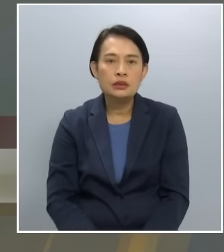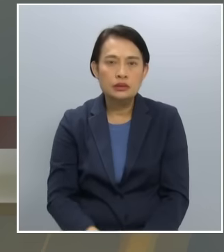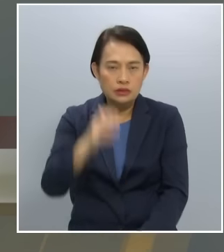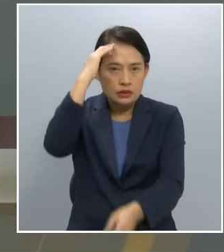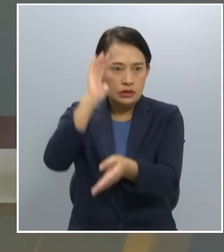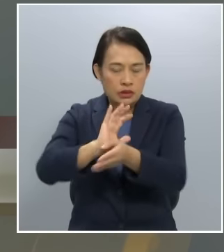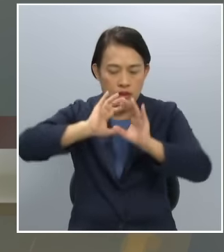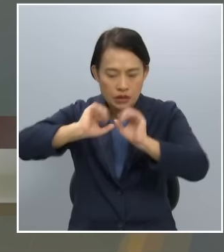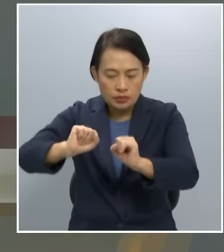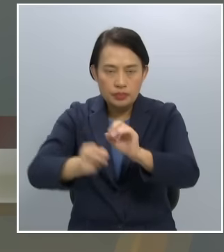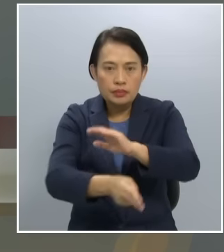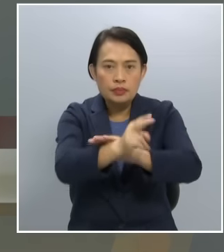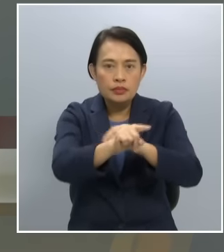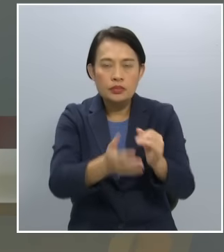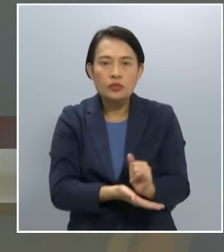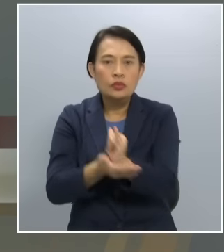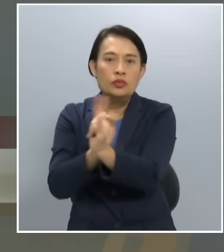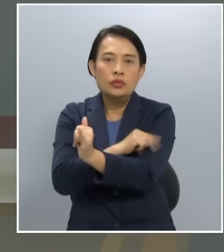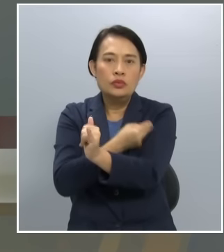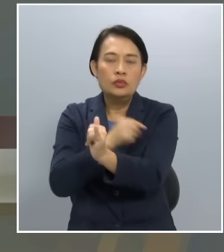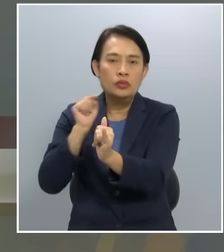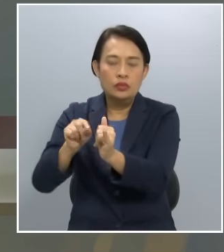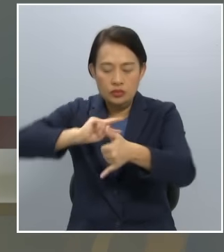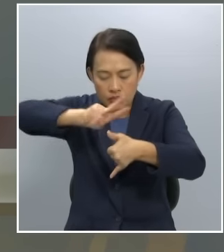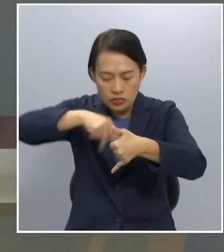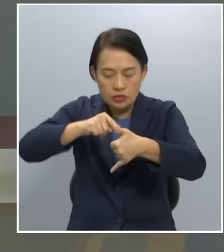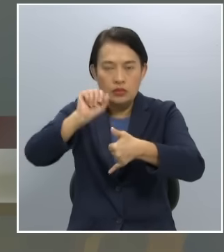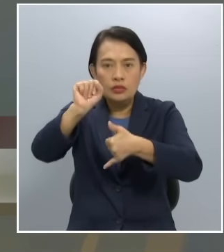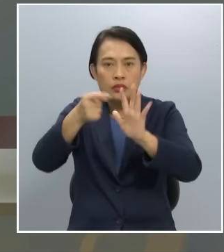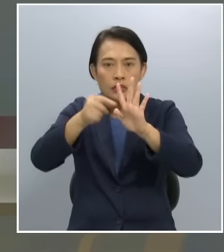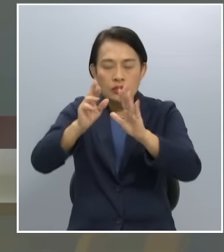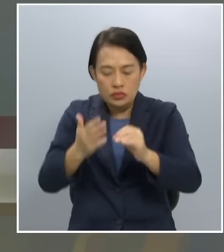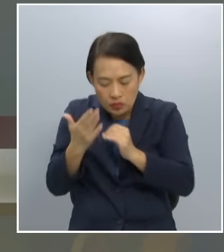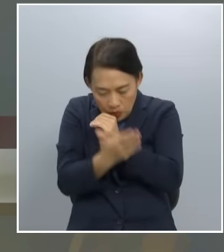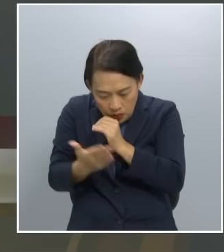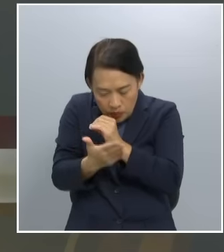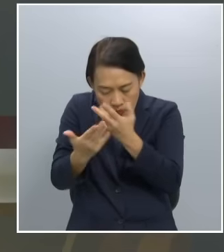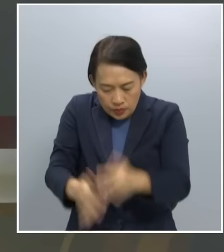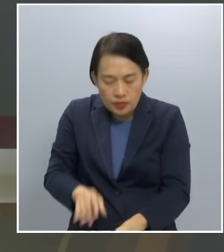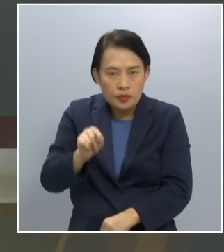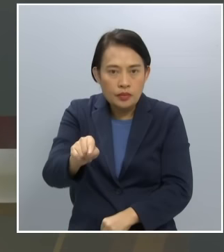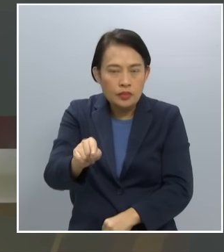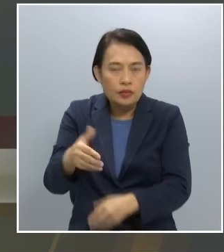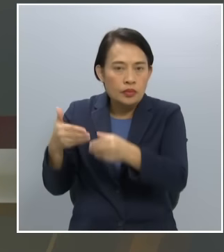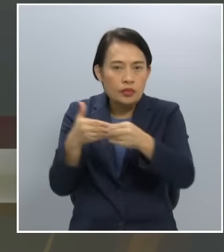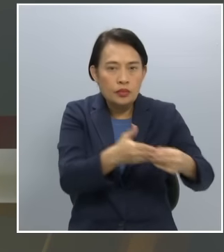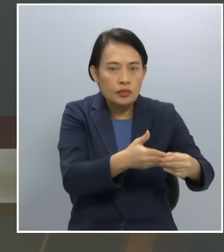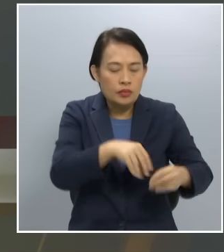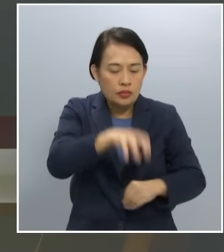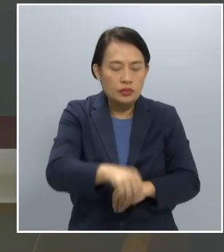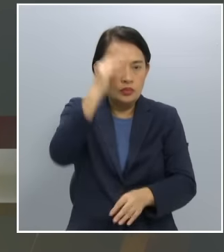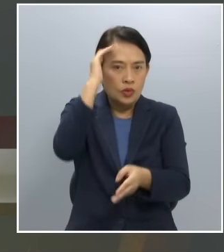คุมตัวยึดปืนแล้วจะเอาตัวส่งโรงพยาบาลบางเลนตรวจหาศารเสพติดก่อนนะคะแล้วค่อยคุมตัวไปโรงพรบางเลนเพเพื่อซักถาม